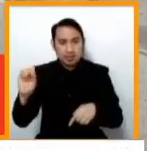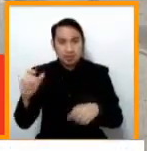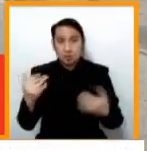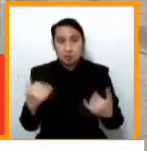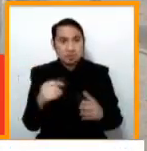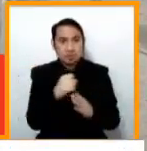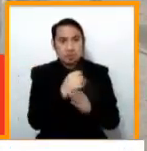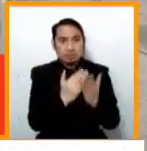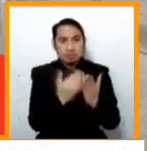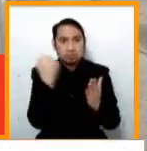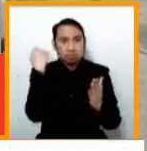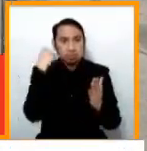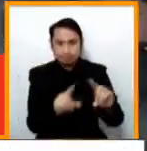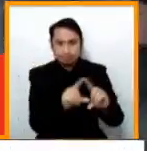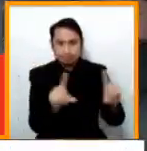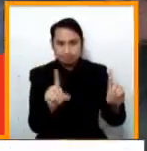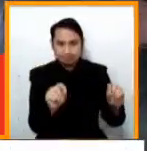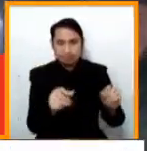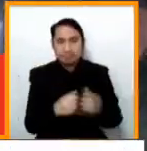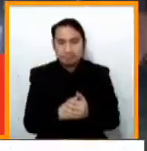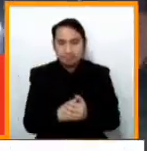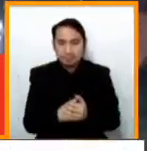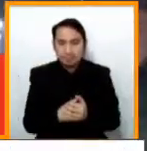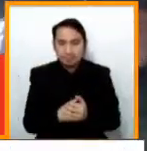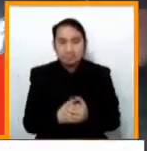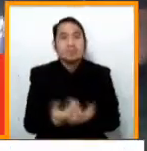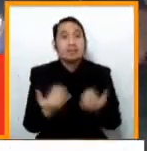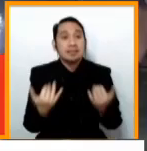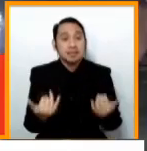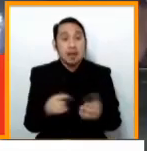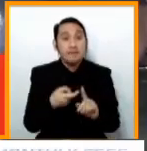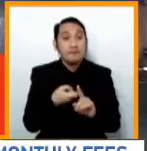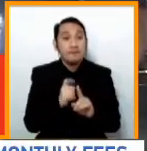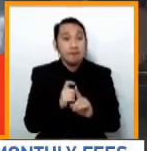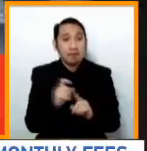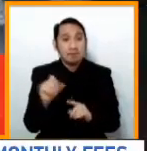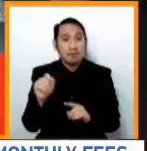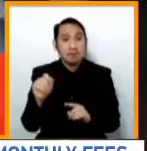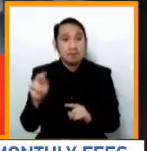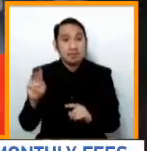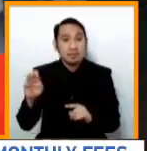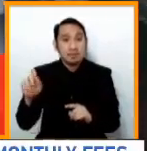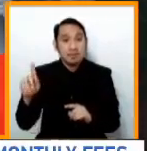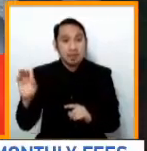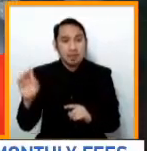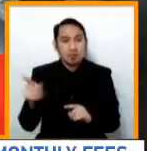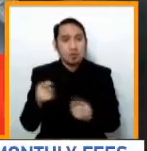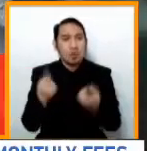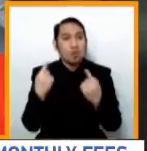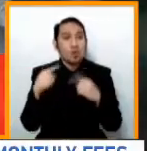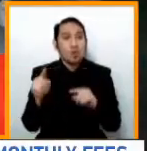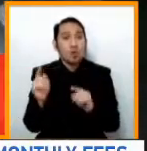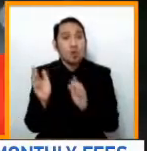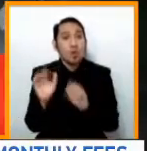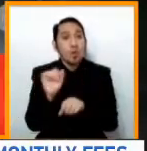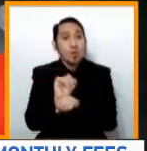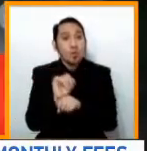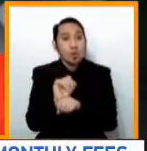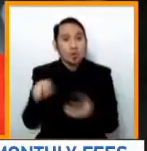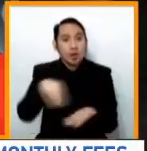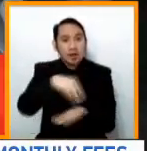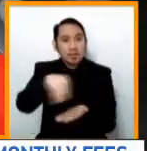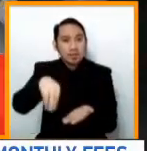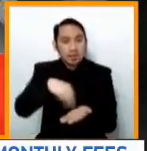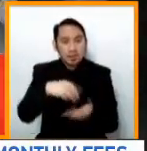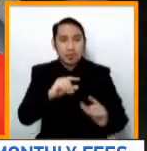curfew ay tinikita ng pulisya. Mula San Mateo Rizal, maagang bumiyahe para pumasok sa kanyang trabaho sa Mandaluyong, ang security guard na